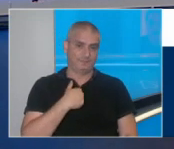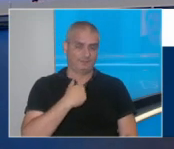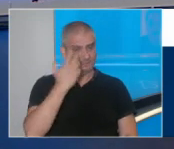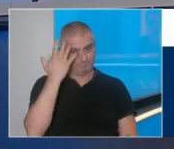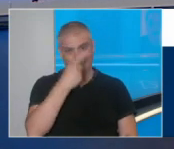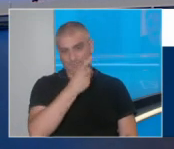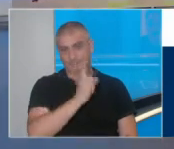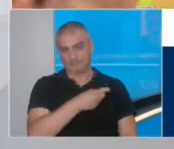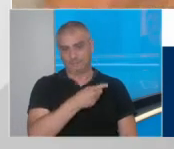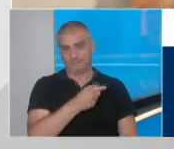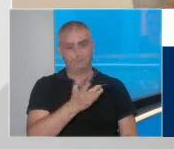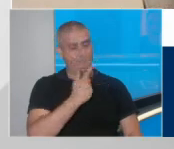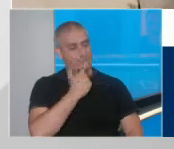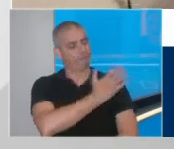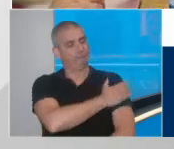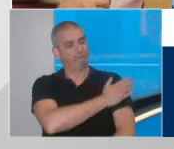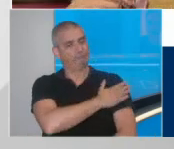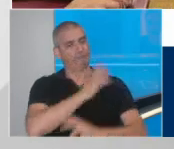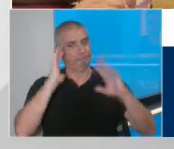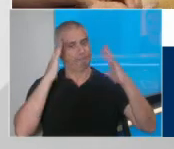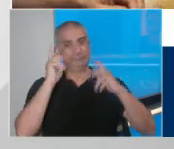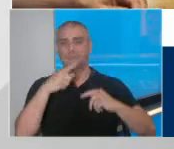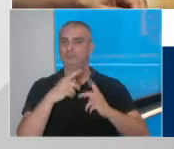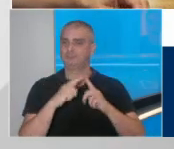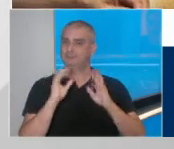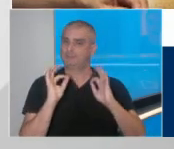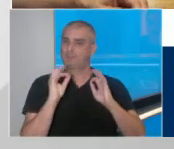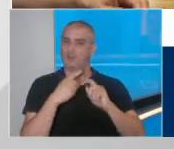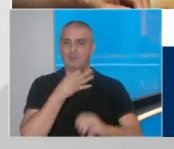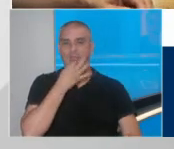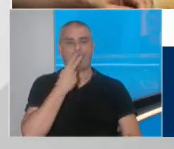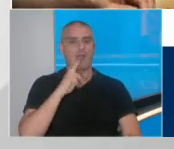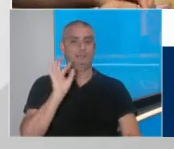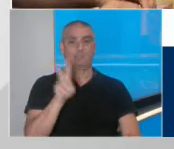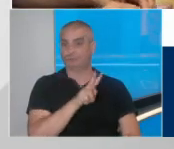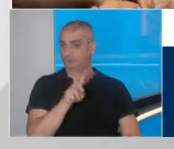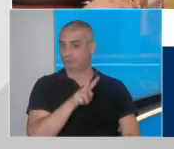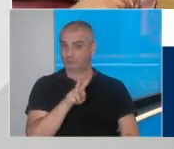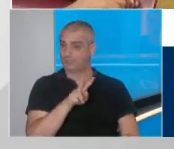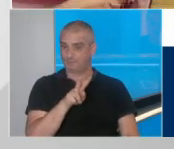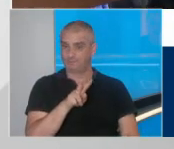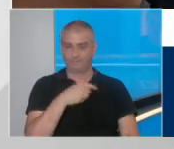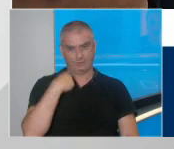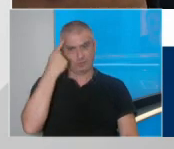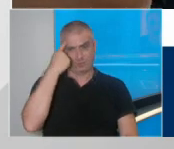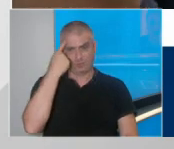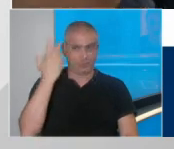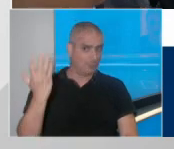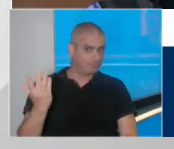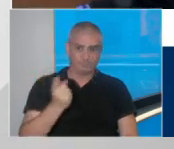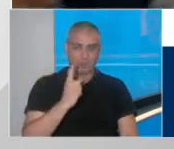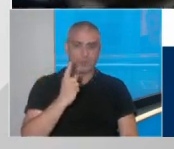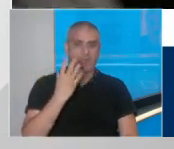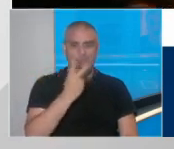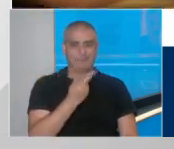שנטפחו לעצמם על השכם. יש גם איזושהי סמליות בהצהרה הזאת, בשניים האלו, שאנחנו יודעים שלא